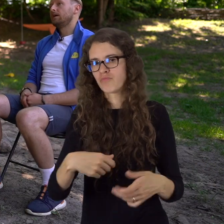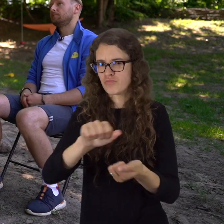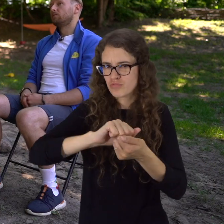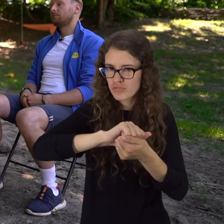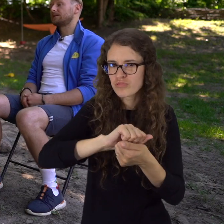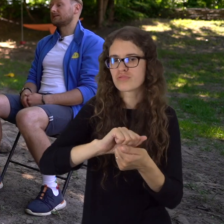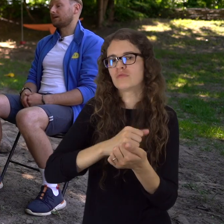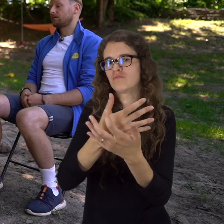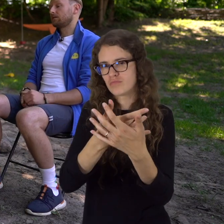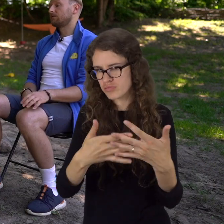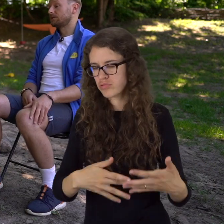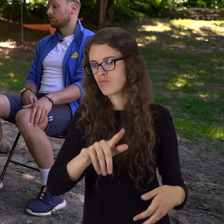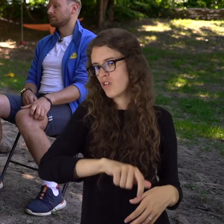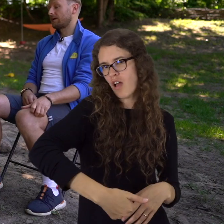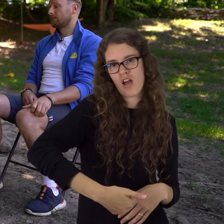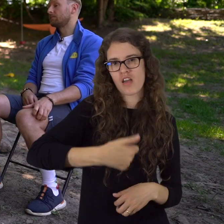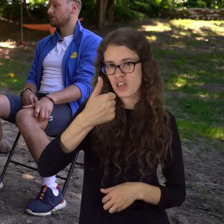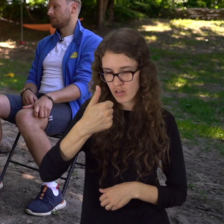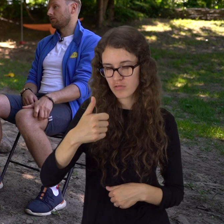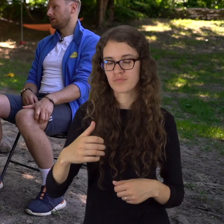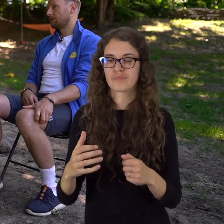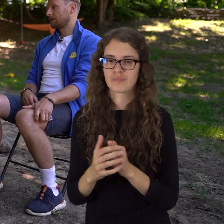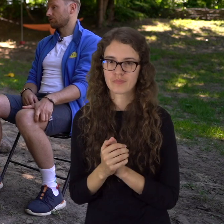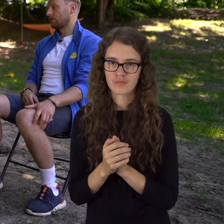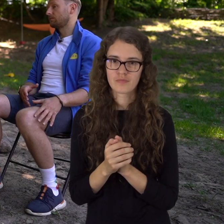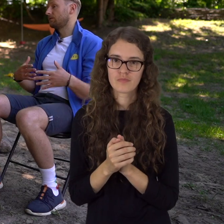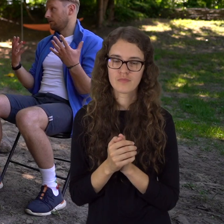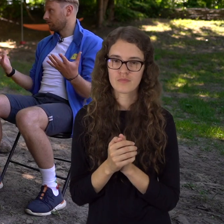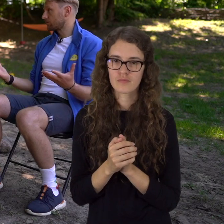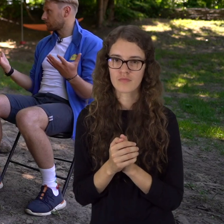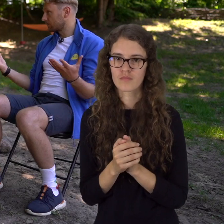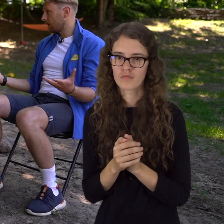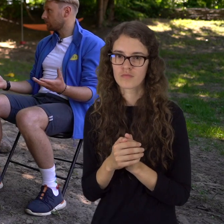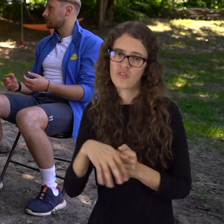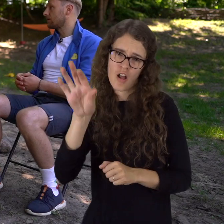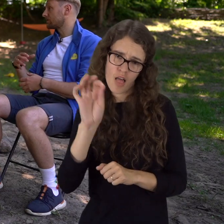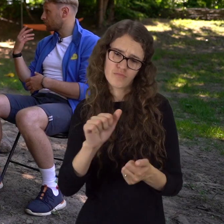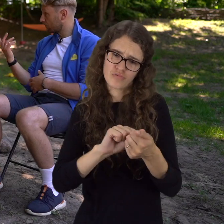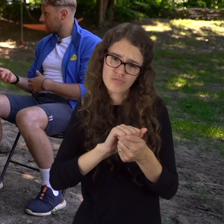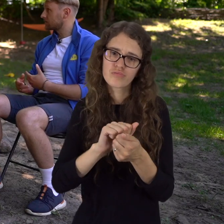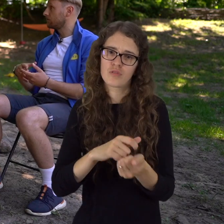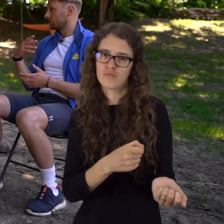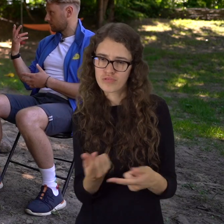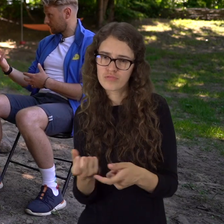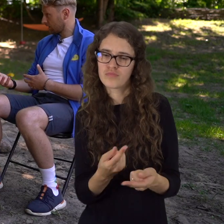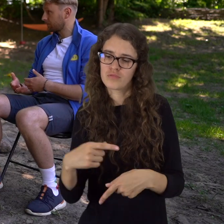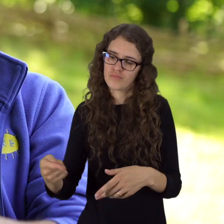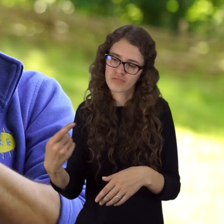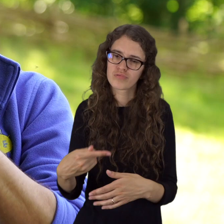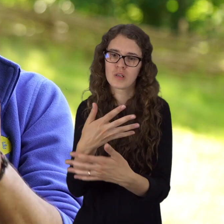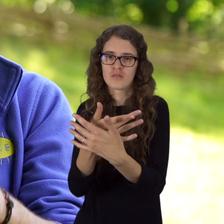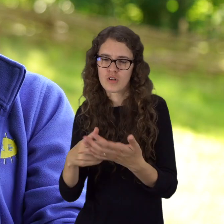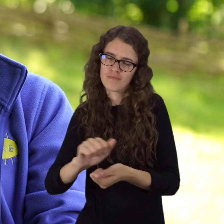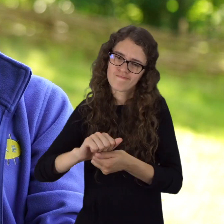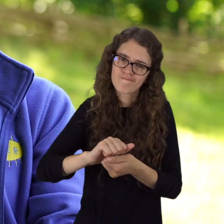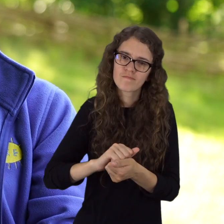tai buvom atsisakę ir vis dėlto nusprendėm, kad mažesnė blogybė yra tiesiog turėti medvilninius rankšluostėlius, na, juos dažniau keisti, juos skalbti, eidami